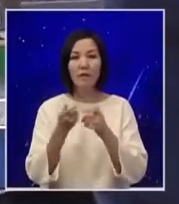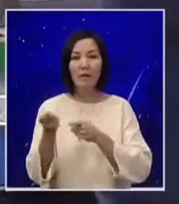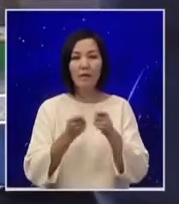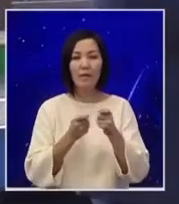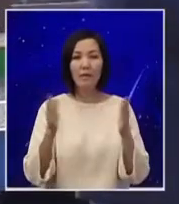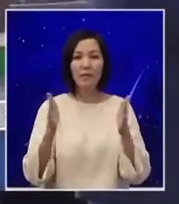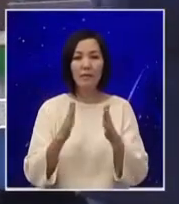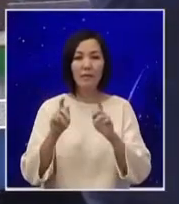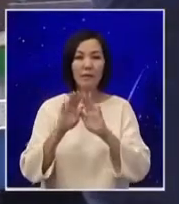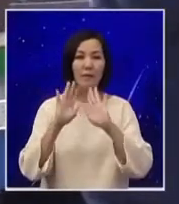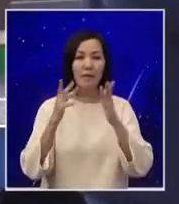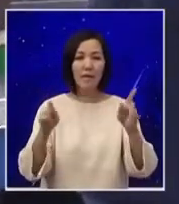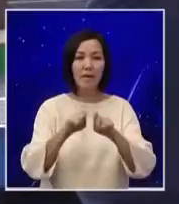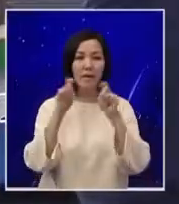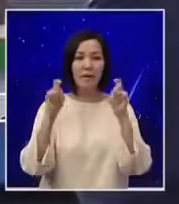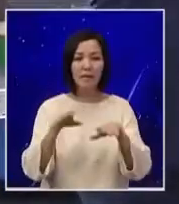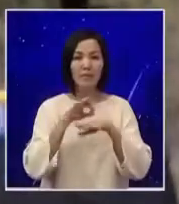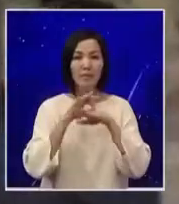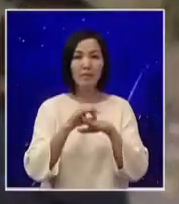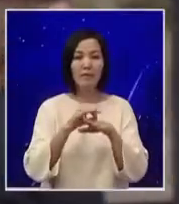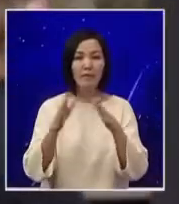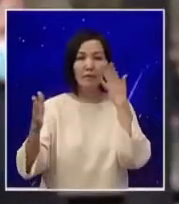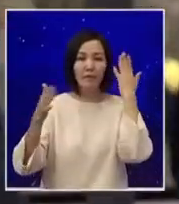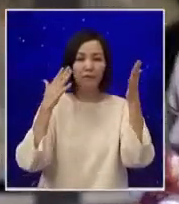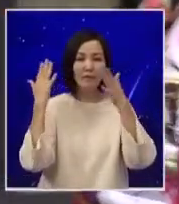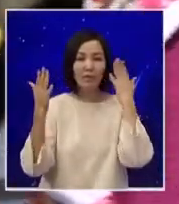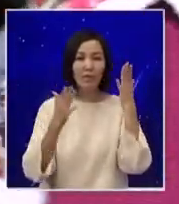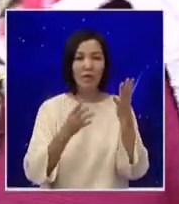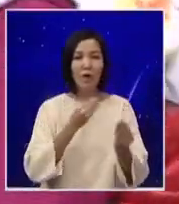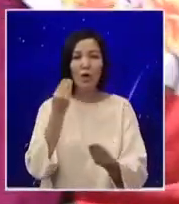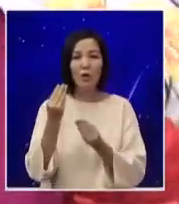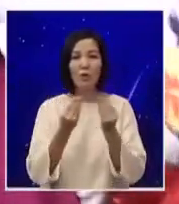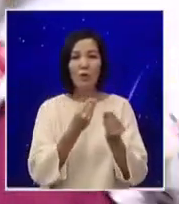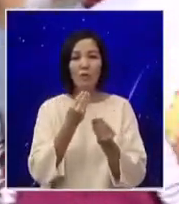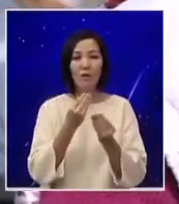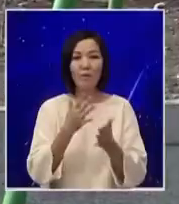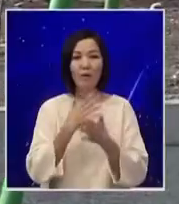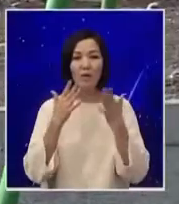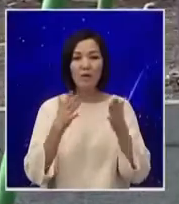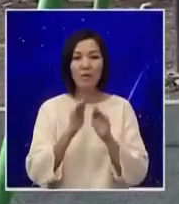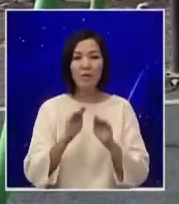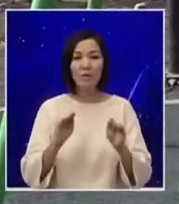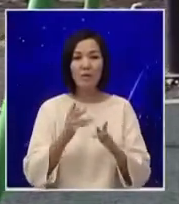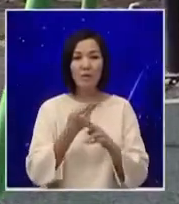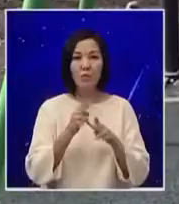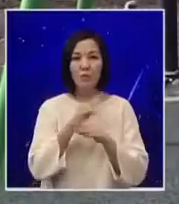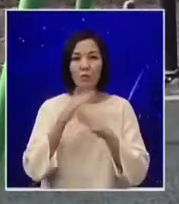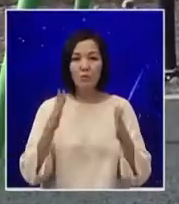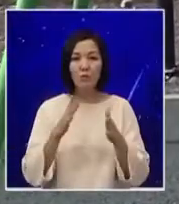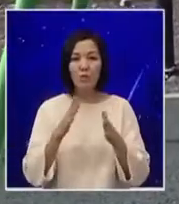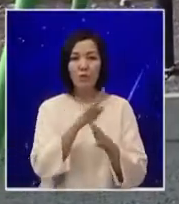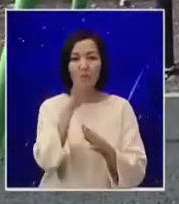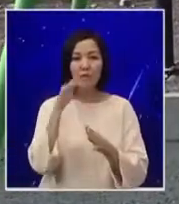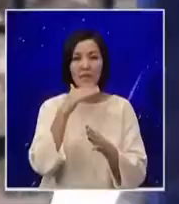парк теперь у сельчан с места проведения досуга как видно на кадрах новый объект пользуется большой популярностью у местной ребятне и их